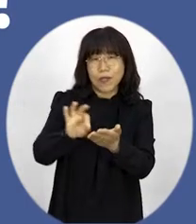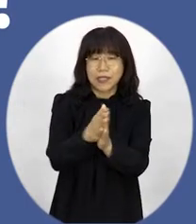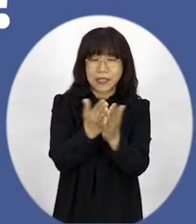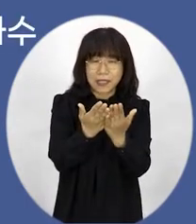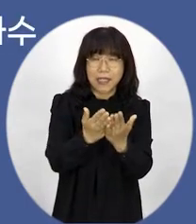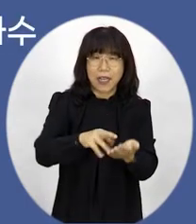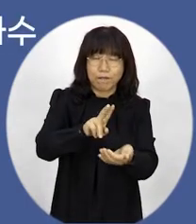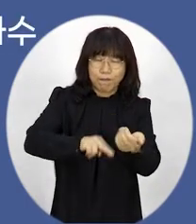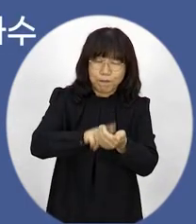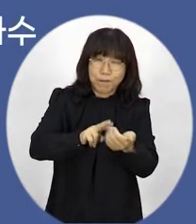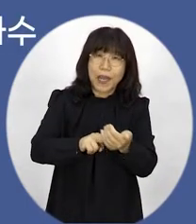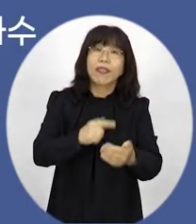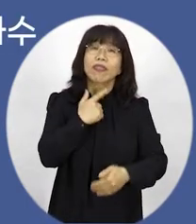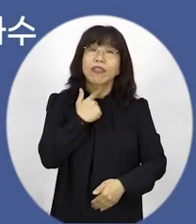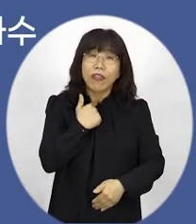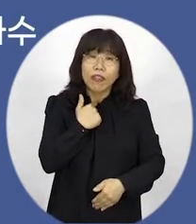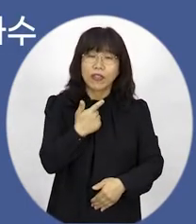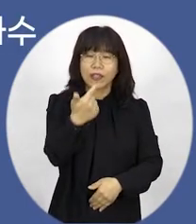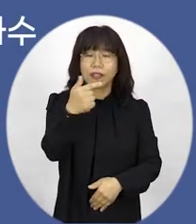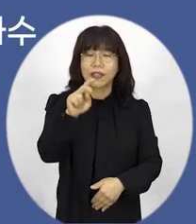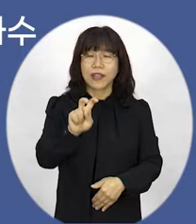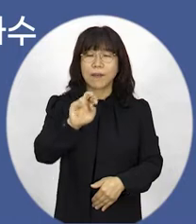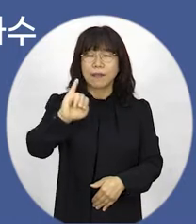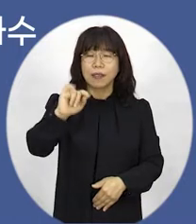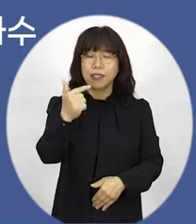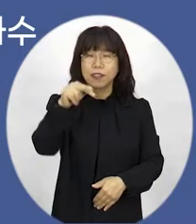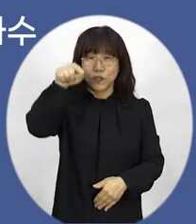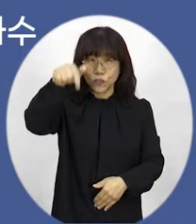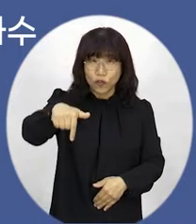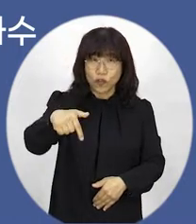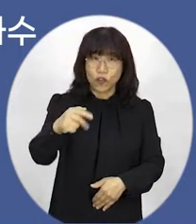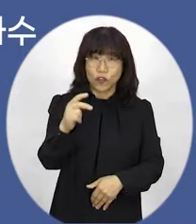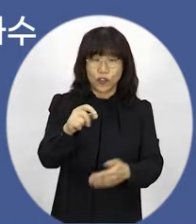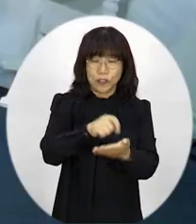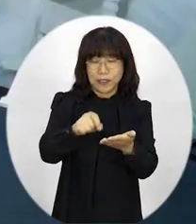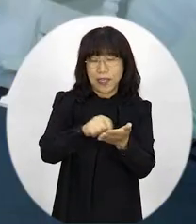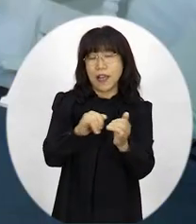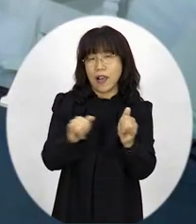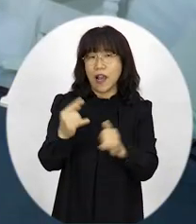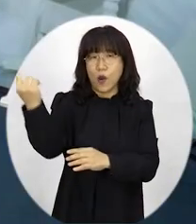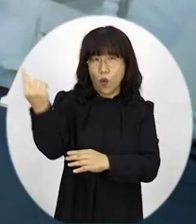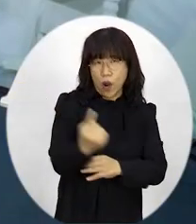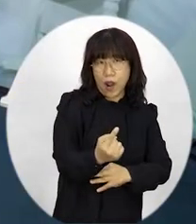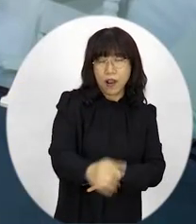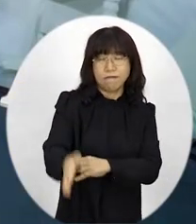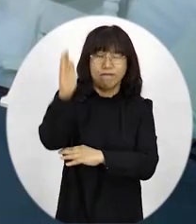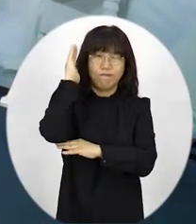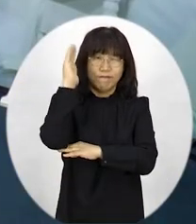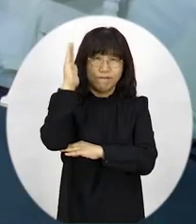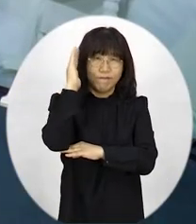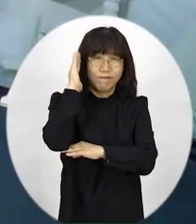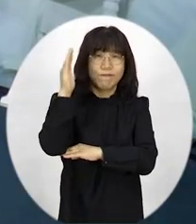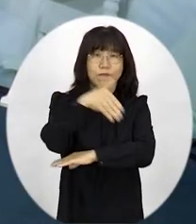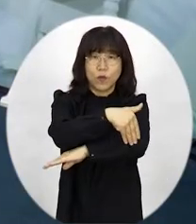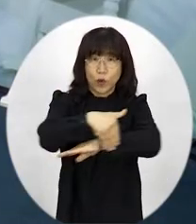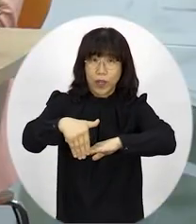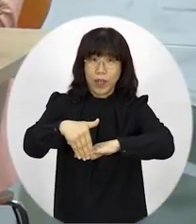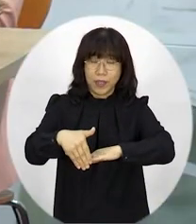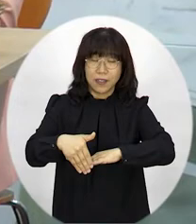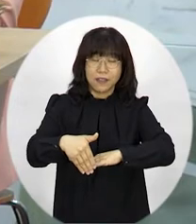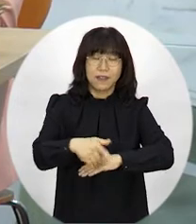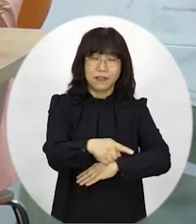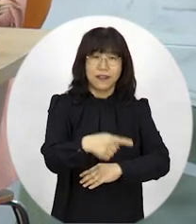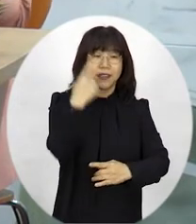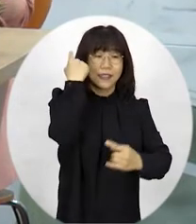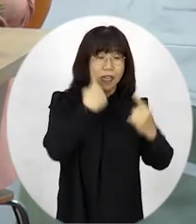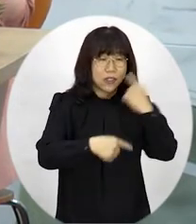작가가 강사로 나와 인생의 질을 높이는 소통의 기술을 주제로 강의를 펼칩니다. 남인숙 작가는 이번 강의를